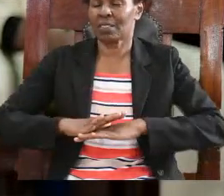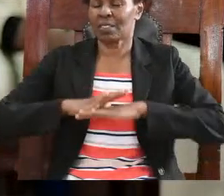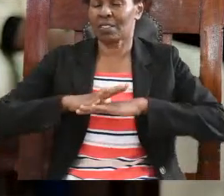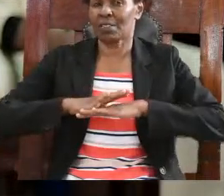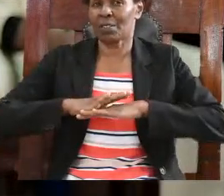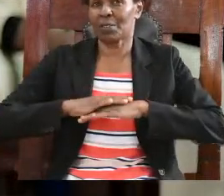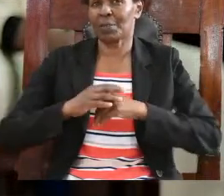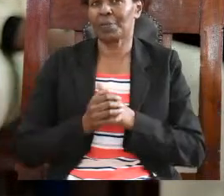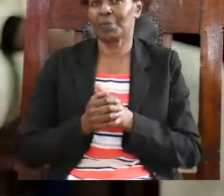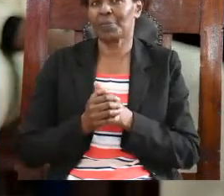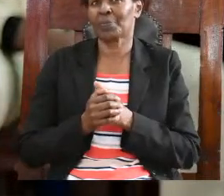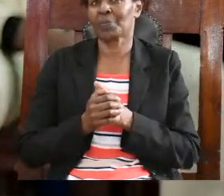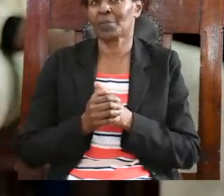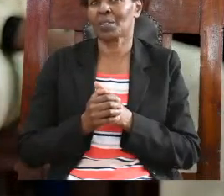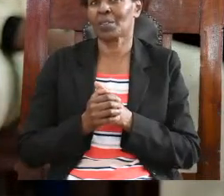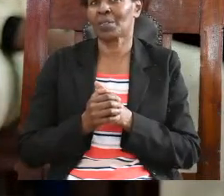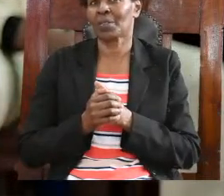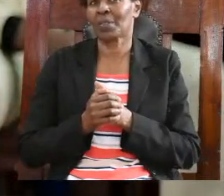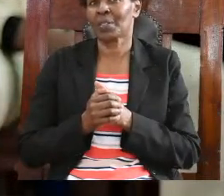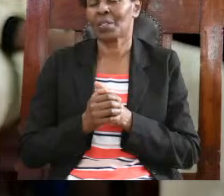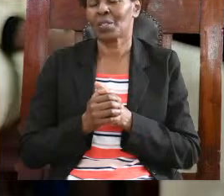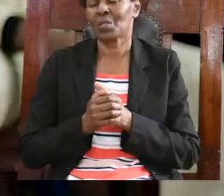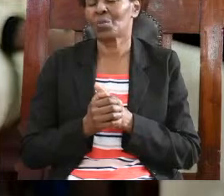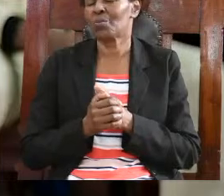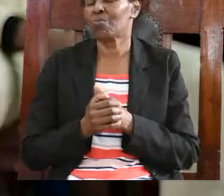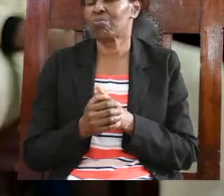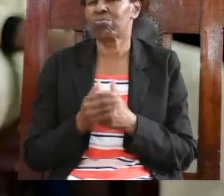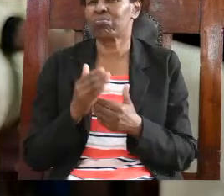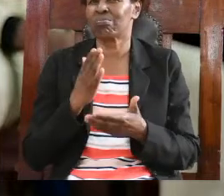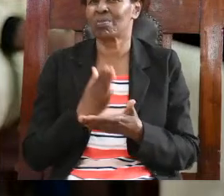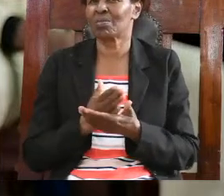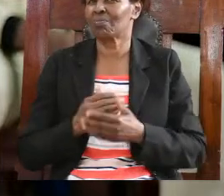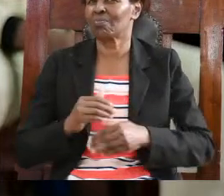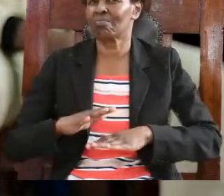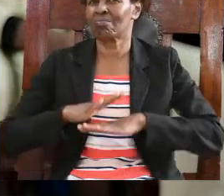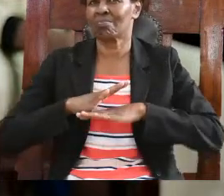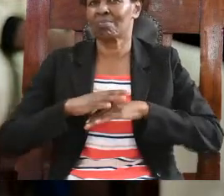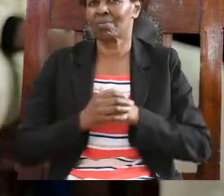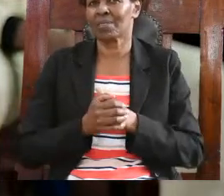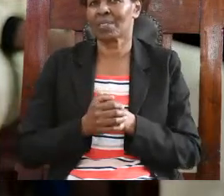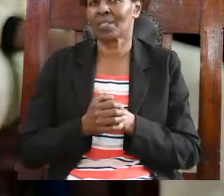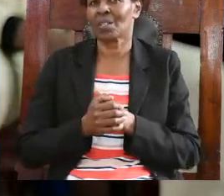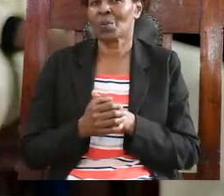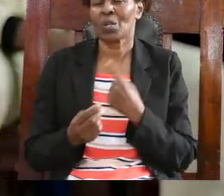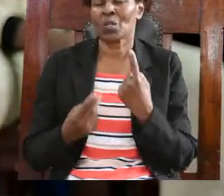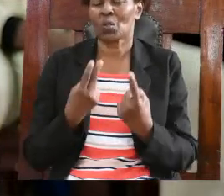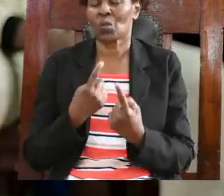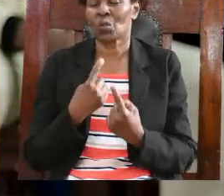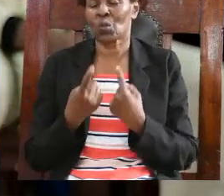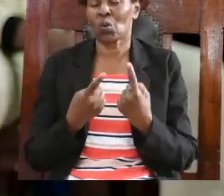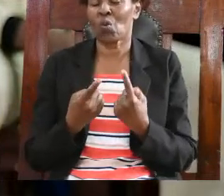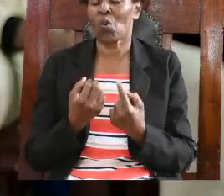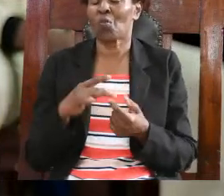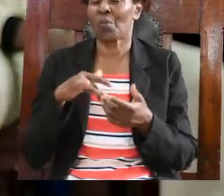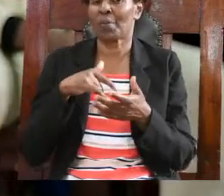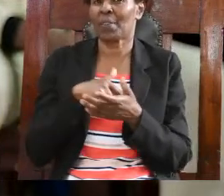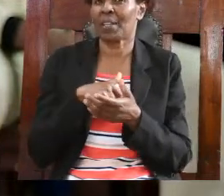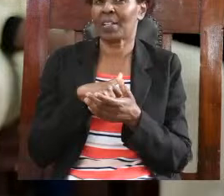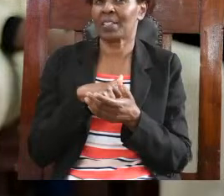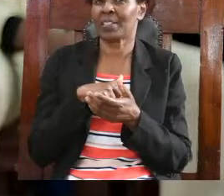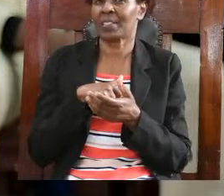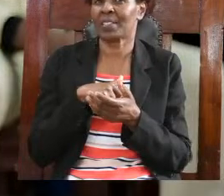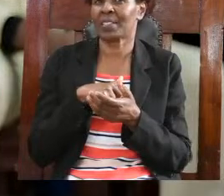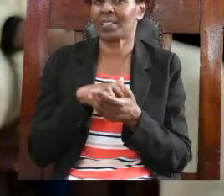tungesema sobriety ama sober, kiasi. Na tunapozungumza kuhusu sobriety ama kuwa